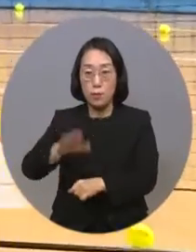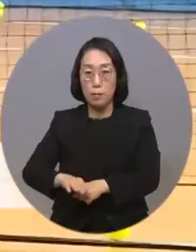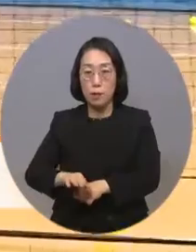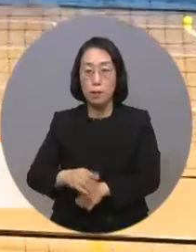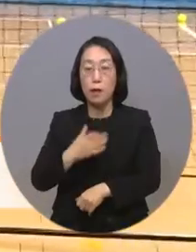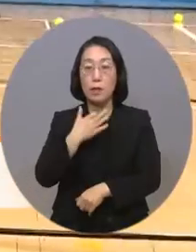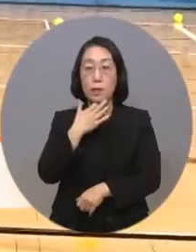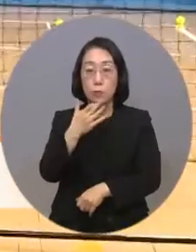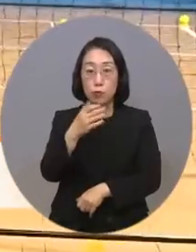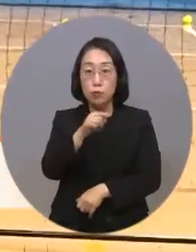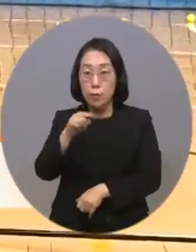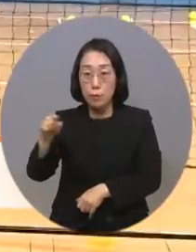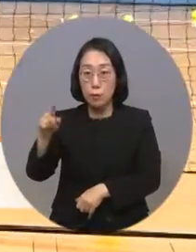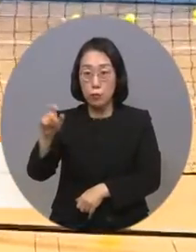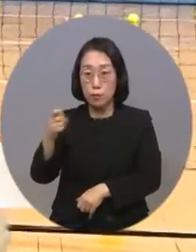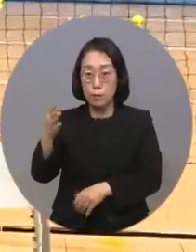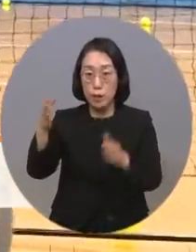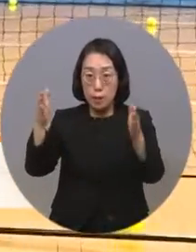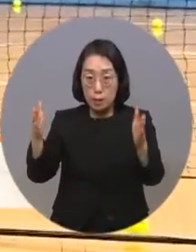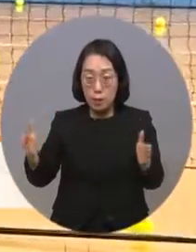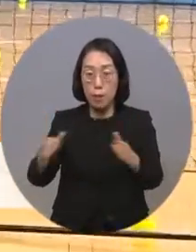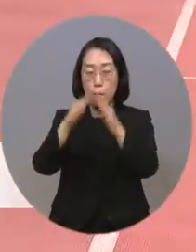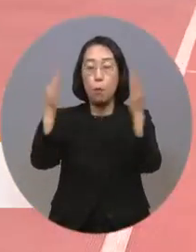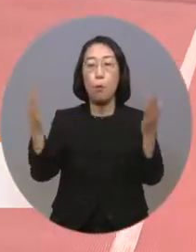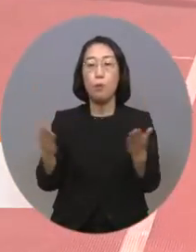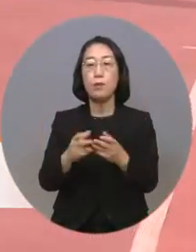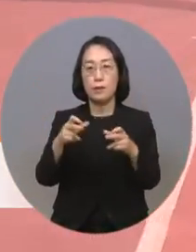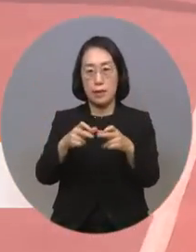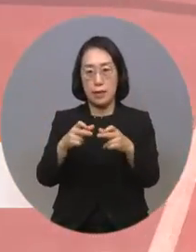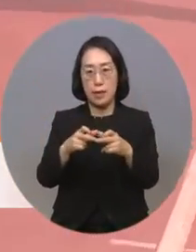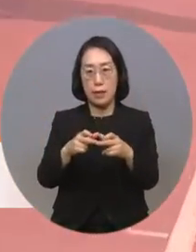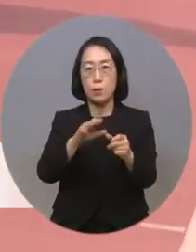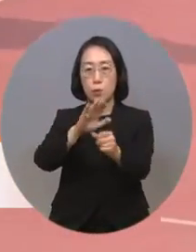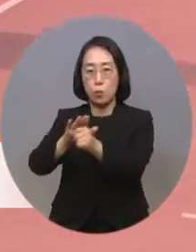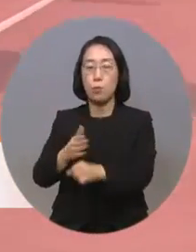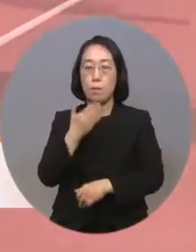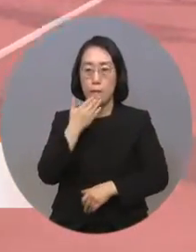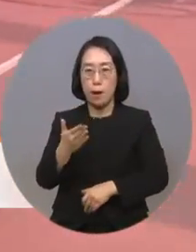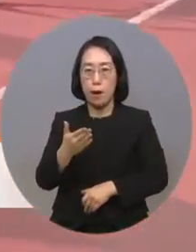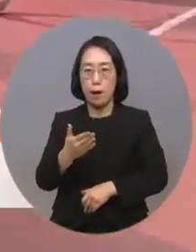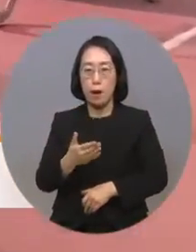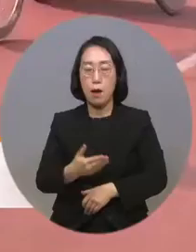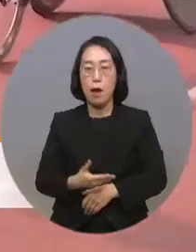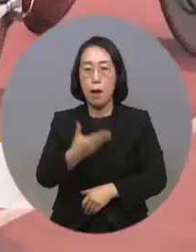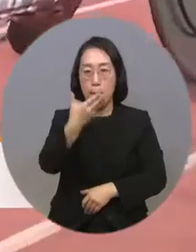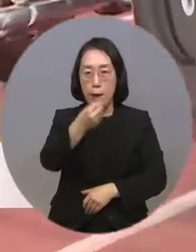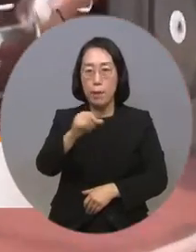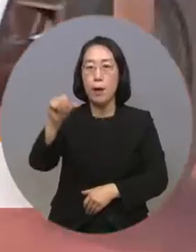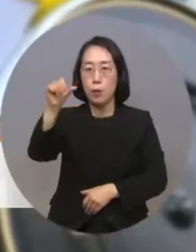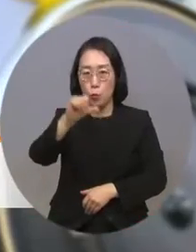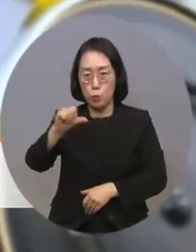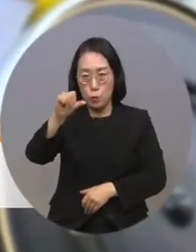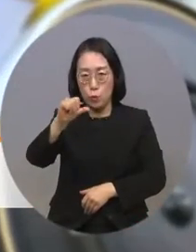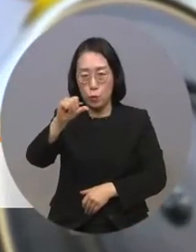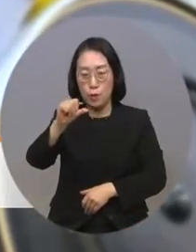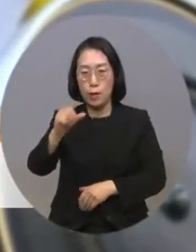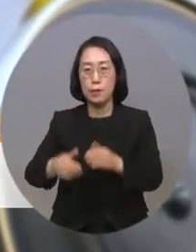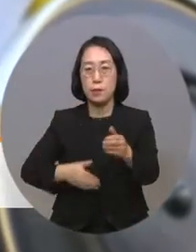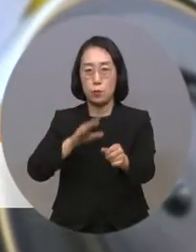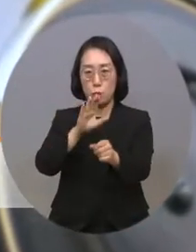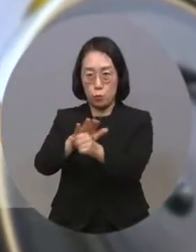19세 이상 64세 미만 전체 장애인으로 확대되었으며 월 최대 8만 5천원 까지 지원됩니다